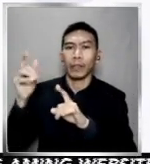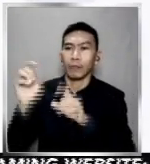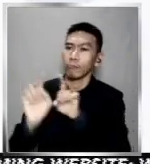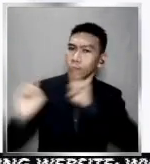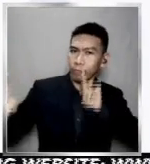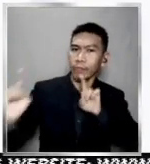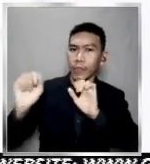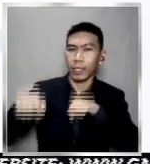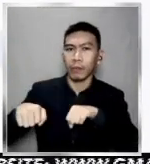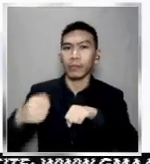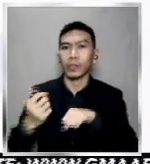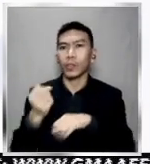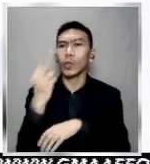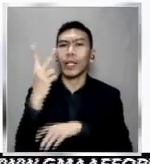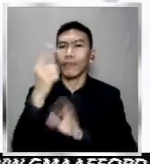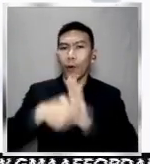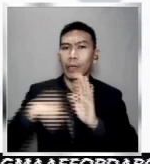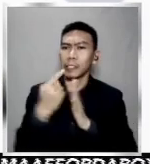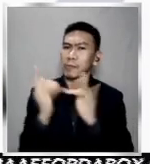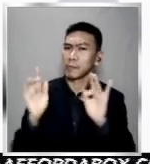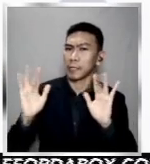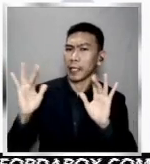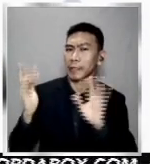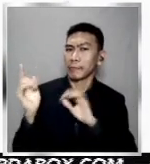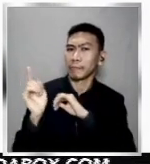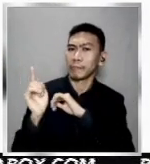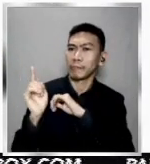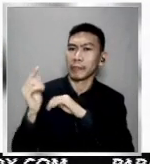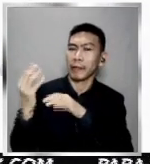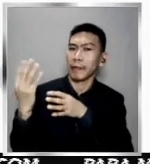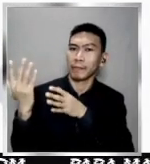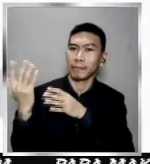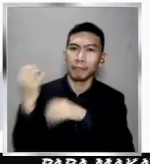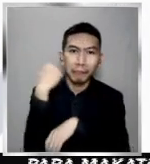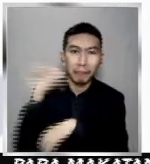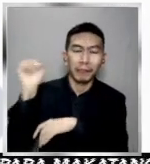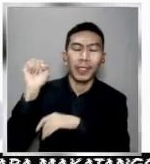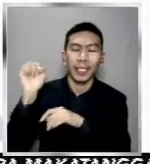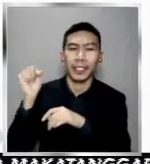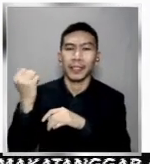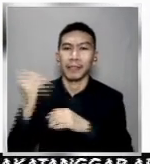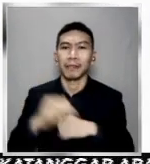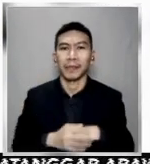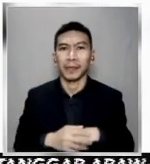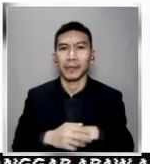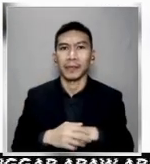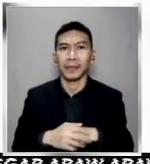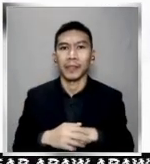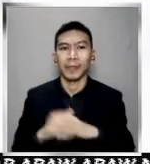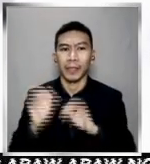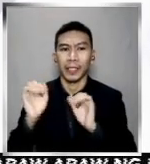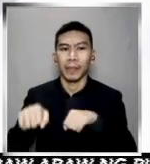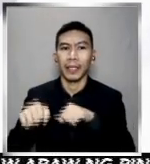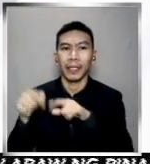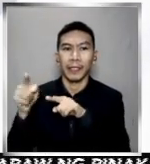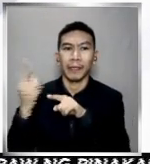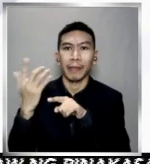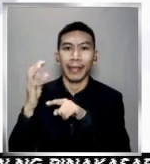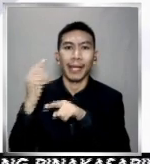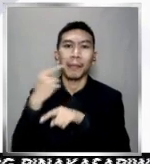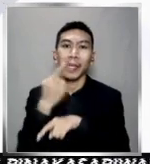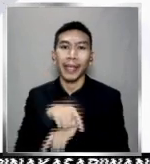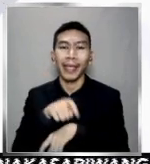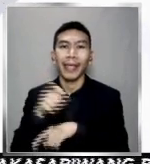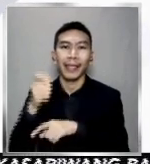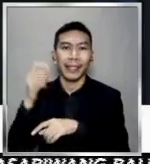hours. So pasok pa rin yung sinabi ng Presidente na 9 hours, di ba? Basta mayroong penal provision,